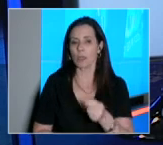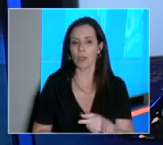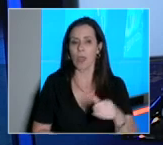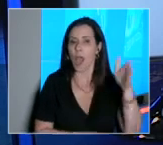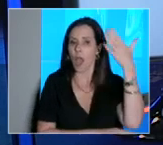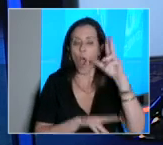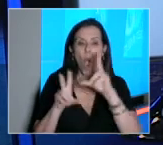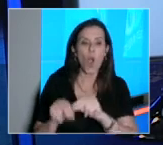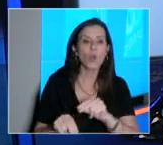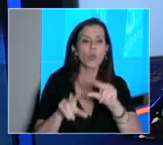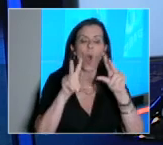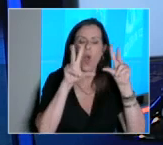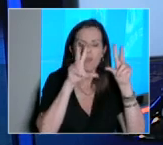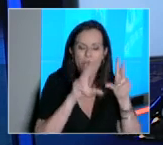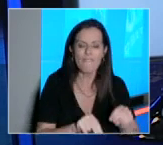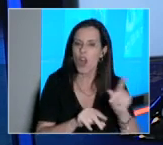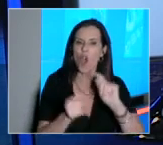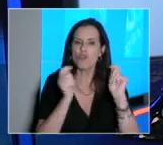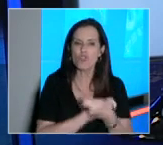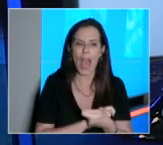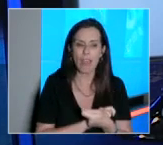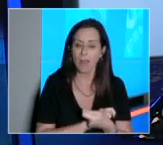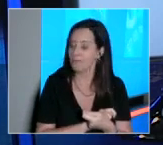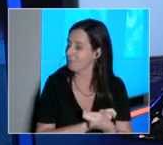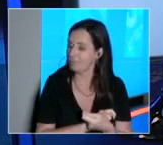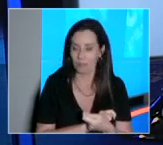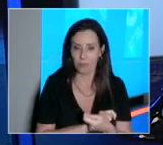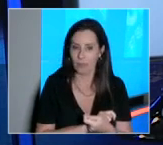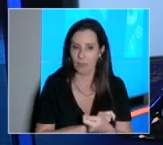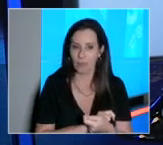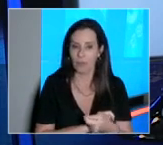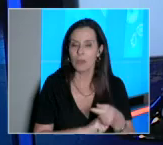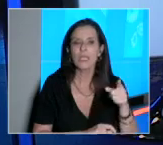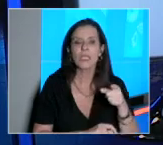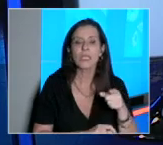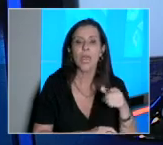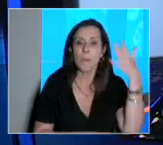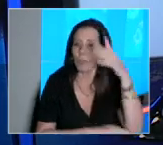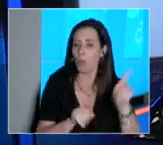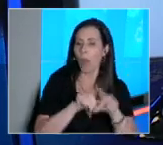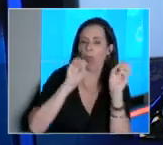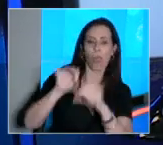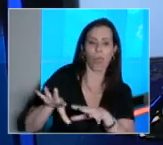היא אקטיבית. היא לא פסיבית, היא לא מתעלמת. הפקרה זה עניין אקטיבי.